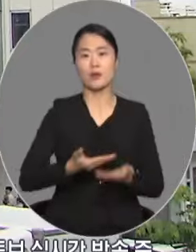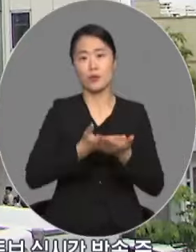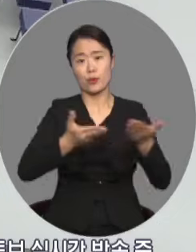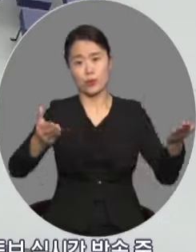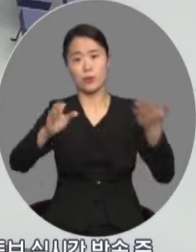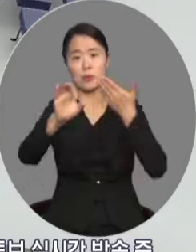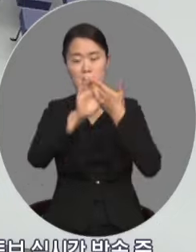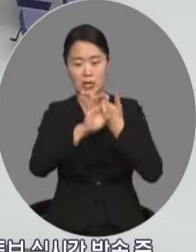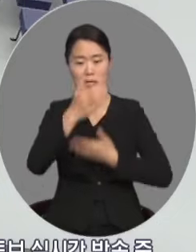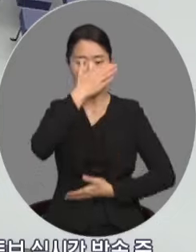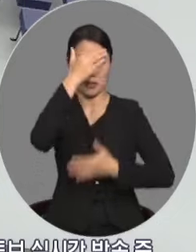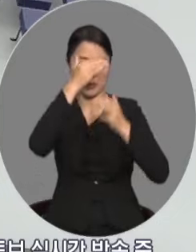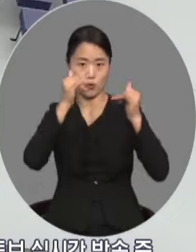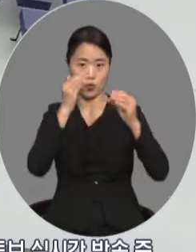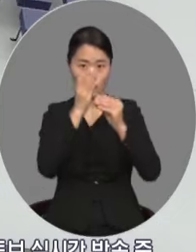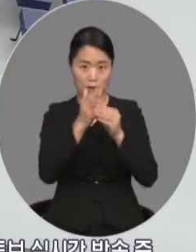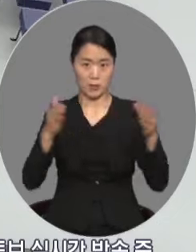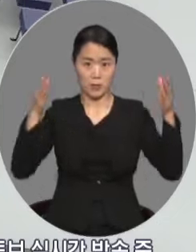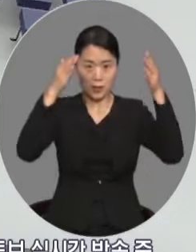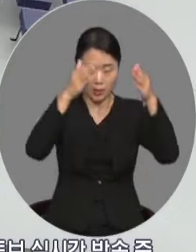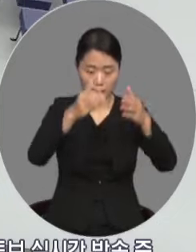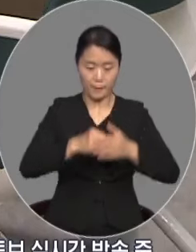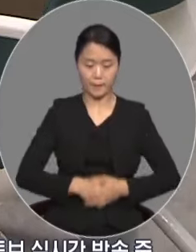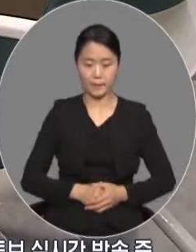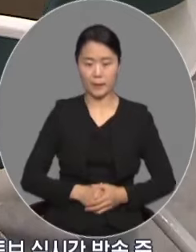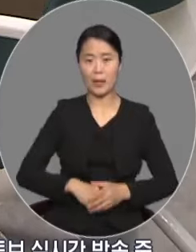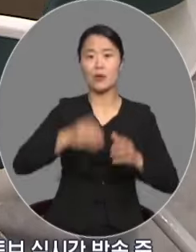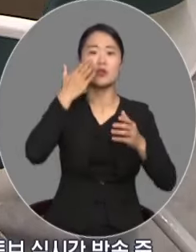중심으로 이뤄지고 있는 탈울산 행렬을